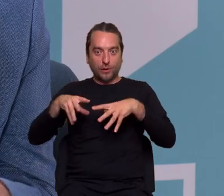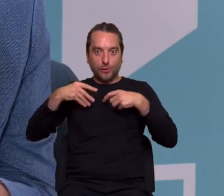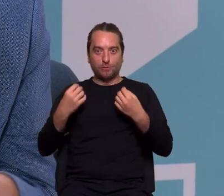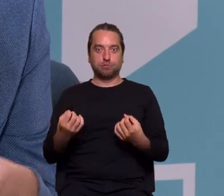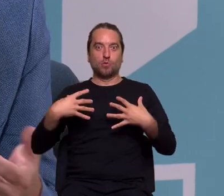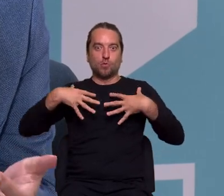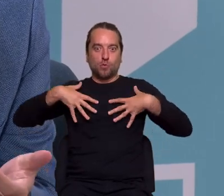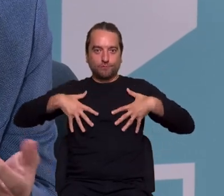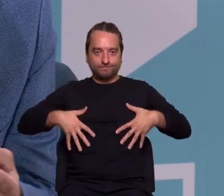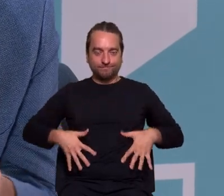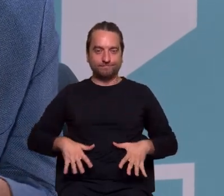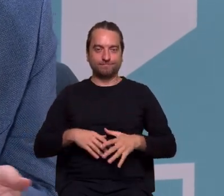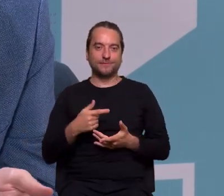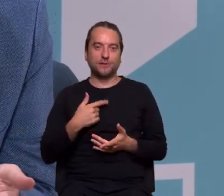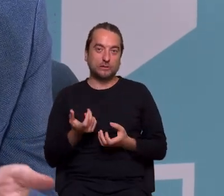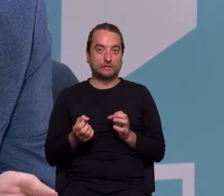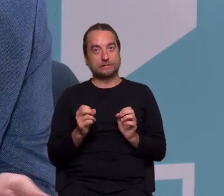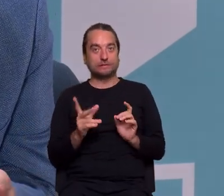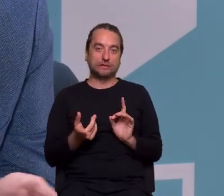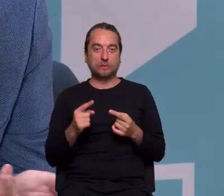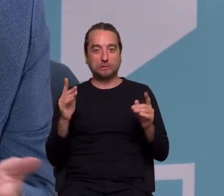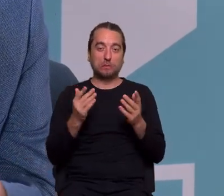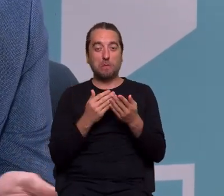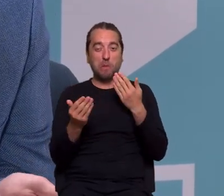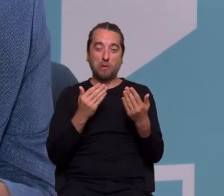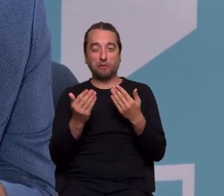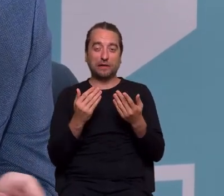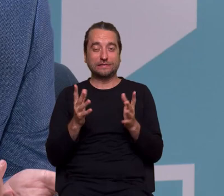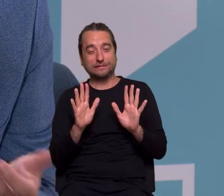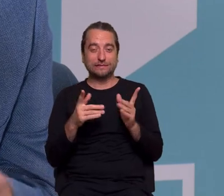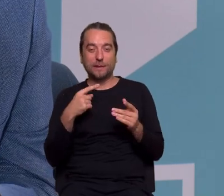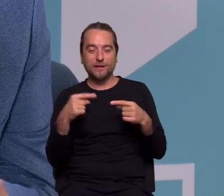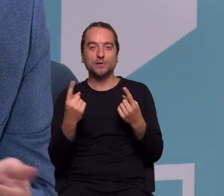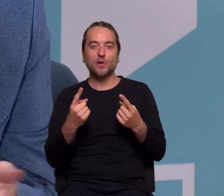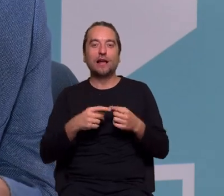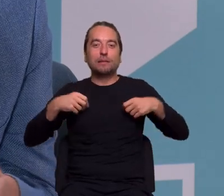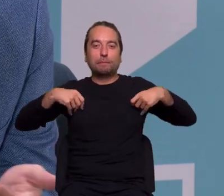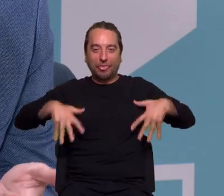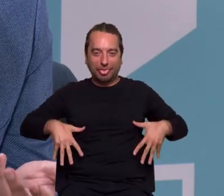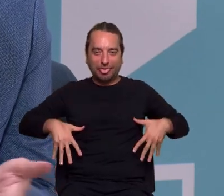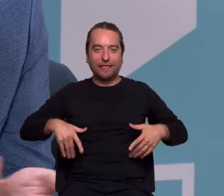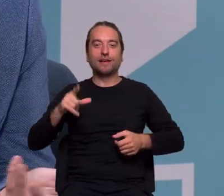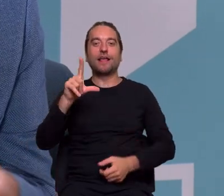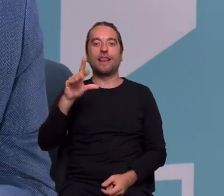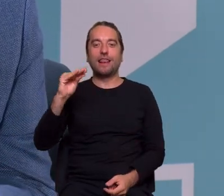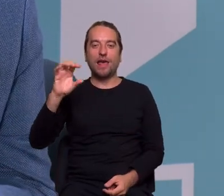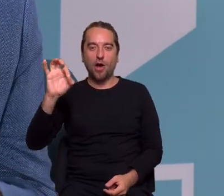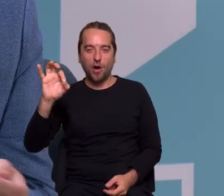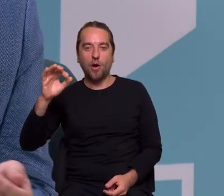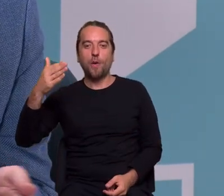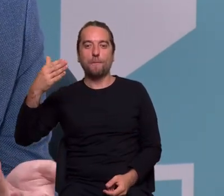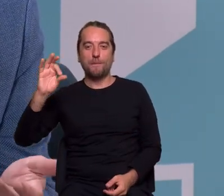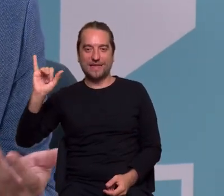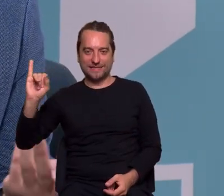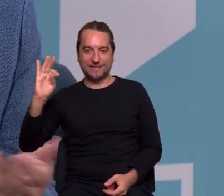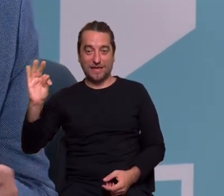to wyznanie może się Państwu wydać nieco ekscentryczne, to powiem tylko, że na przepoconą koszulkę Leo Messiego po